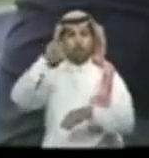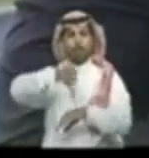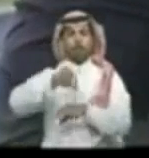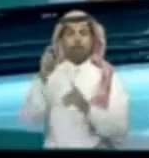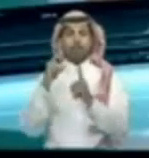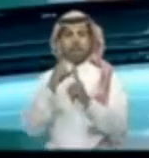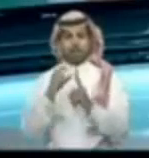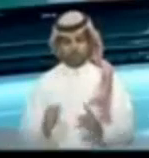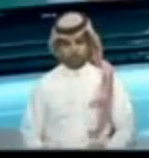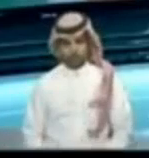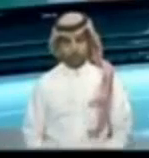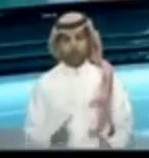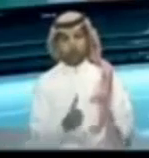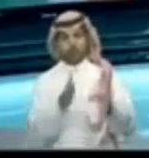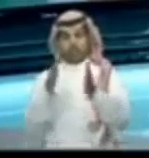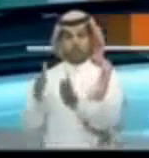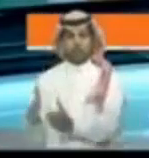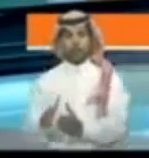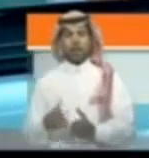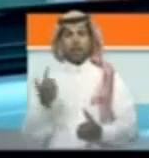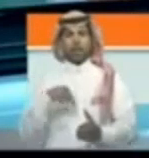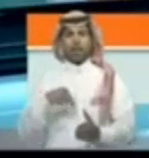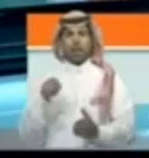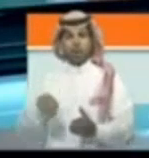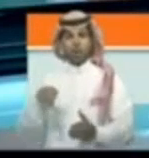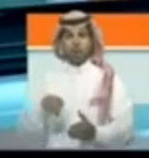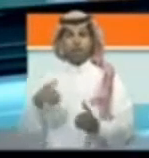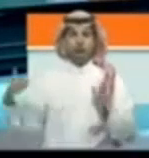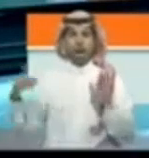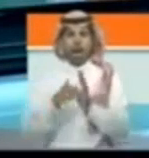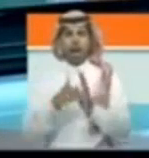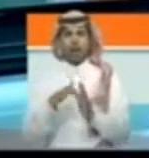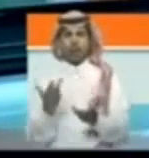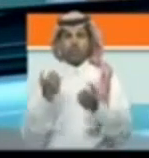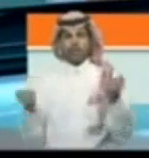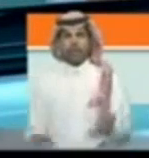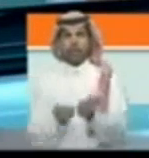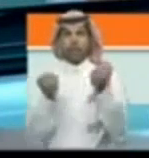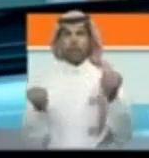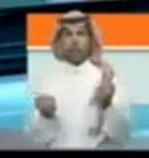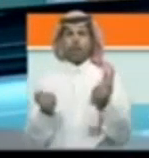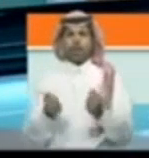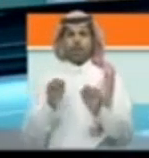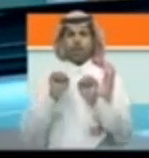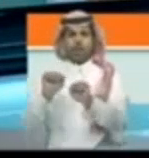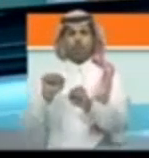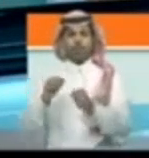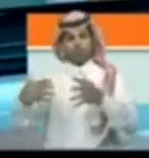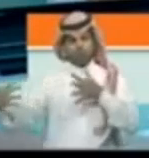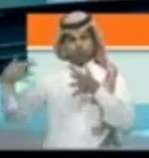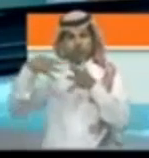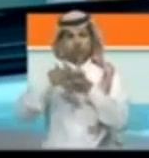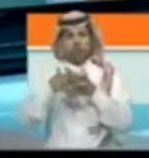إسلام أباد. اشتملت الفرضية النهائية للتمرين التعبوي المشترك